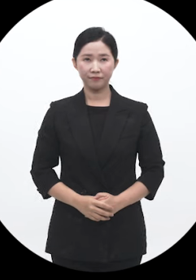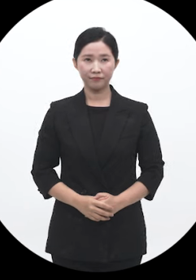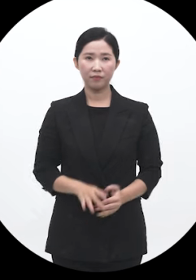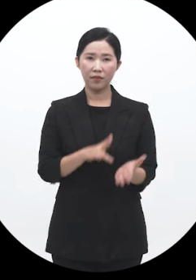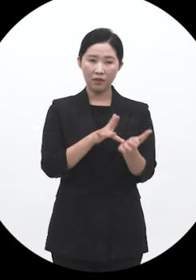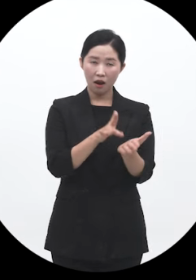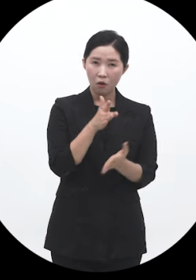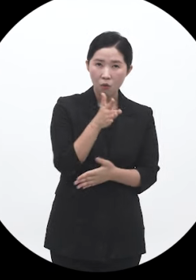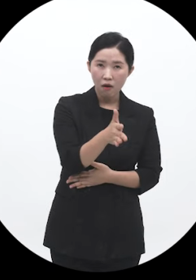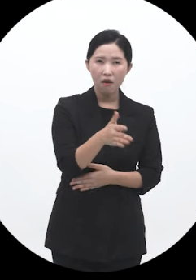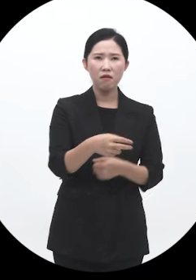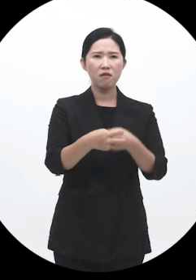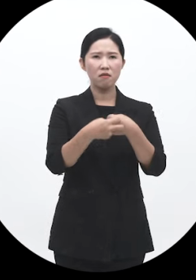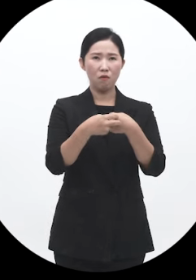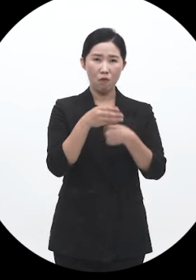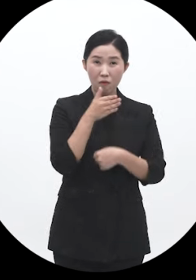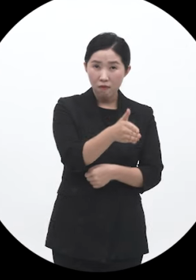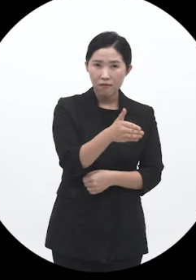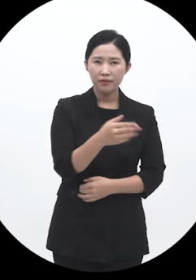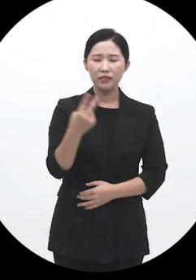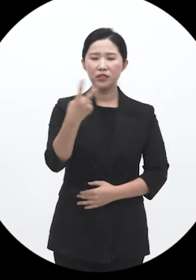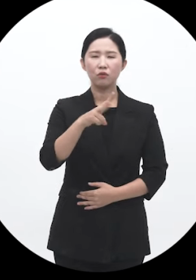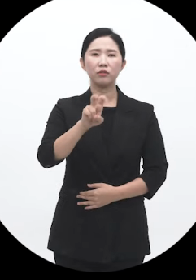또한 약학과와 의예과의 경우에는